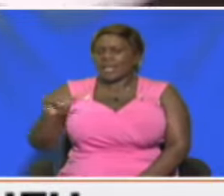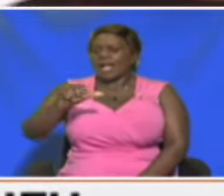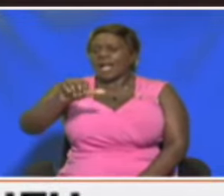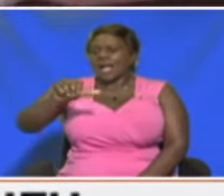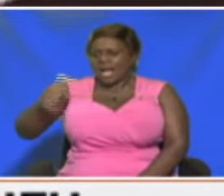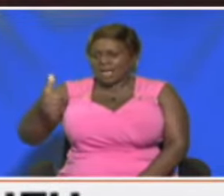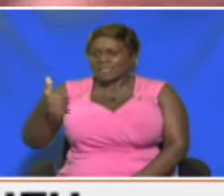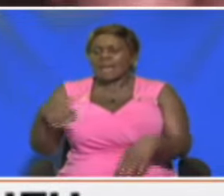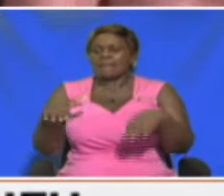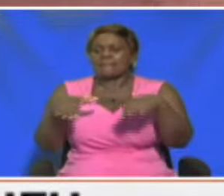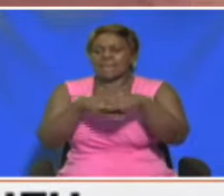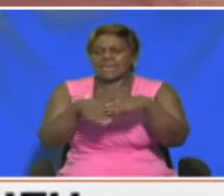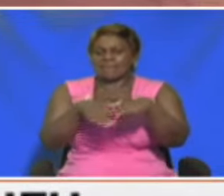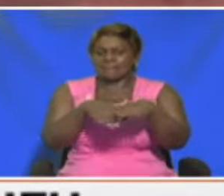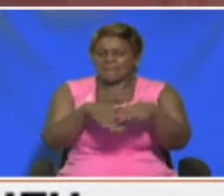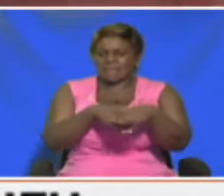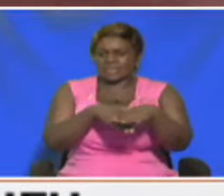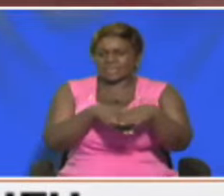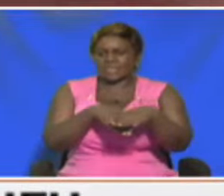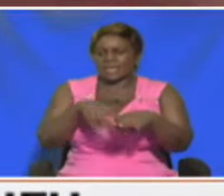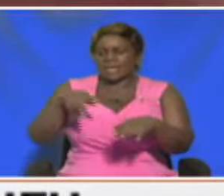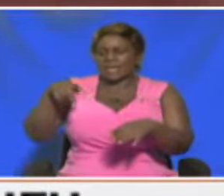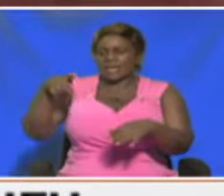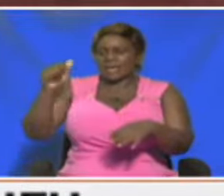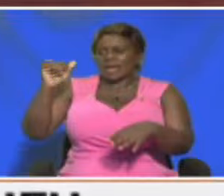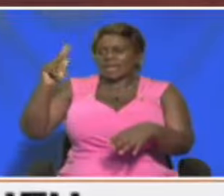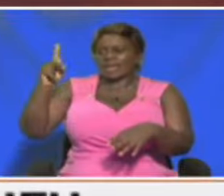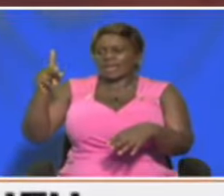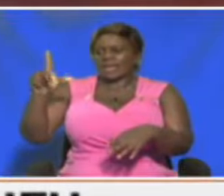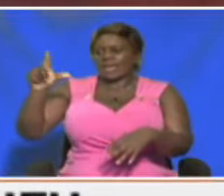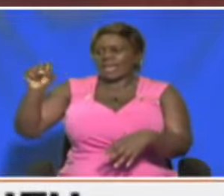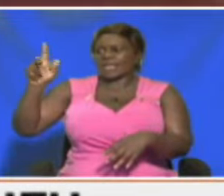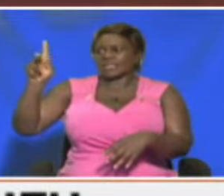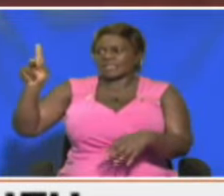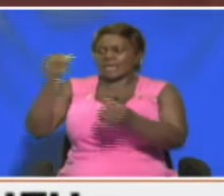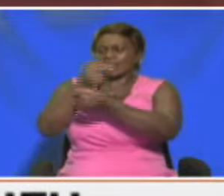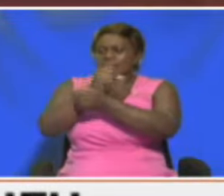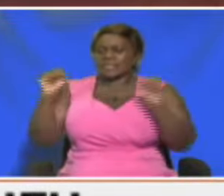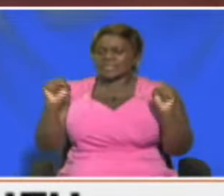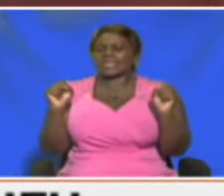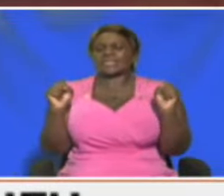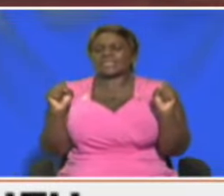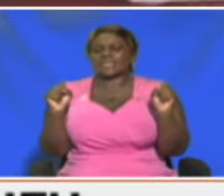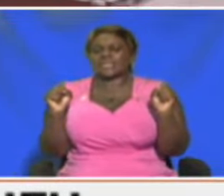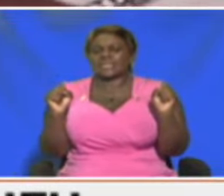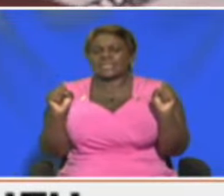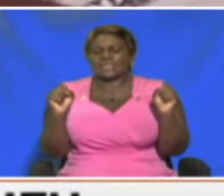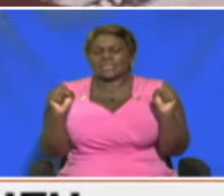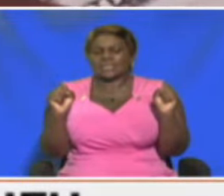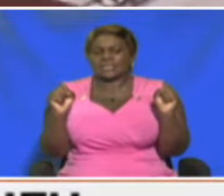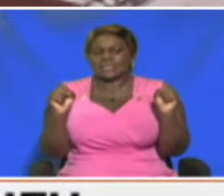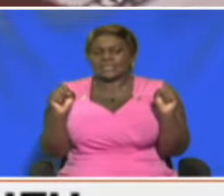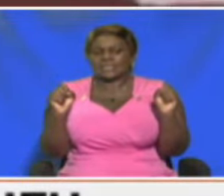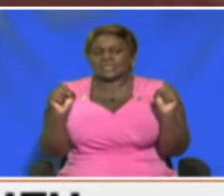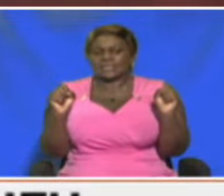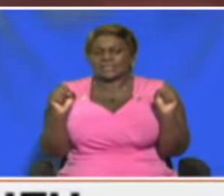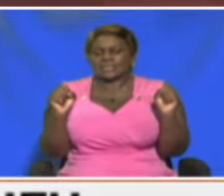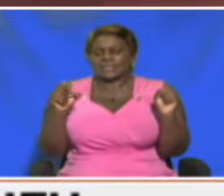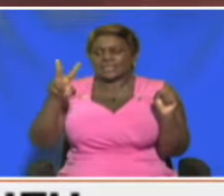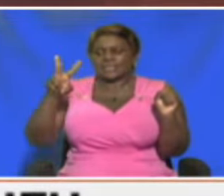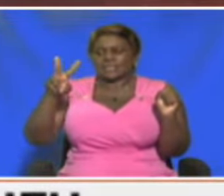Wengine watakao kuwepo ni pamoja na Philip Kaikai, rais wa LSK Faith Othiambo, Shama Kiteme na